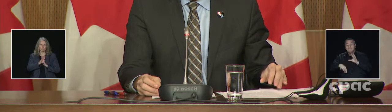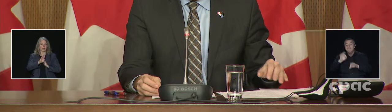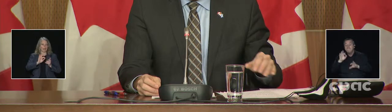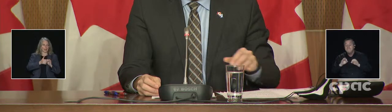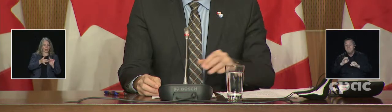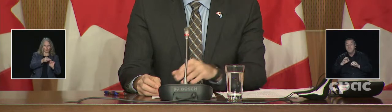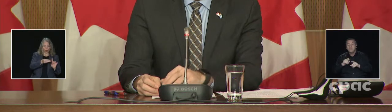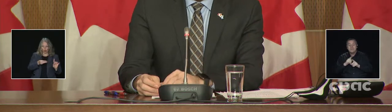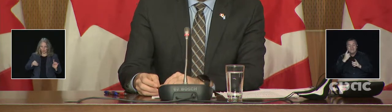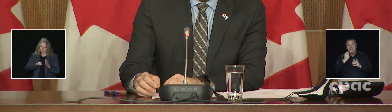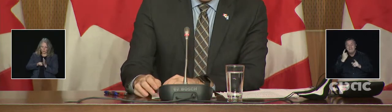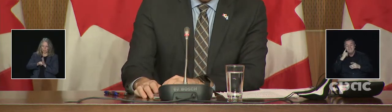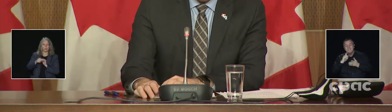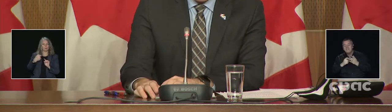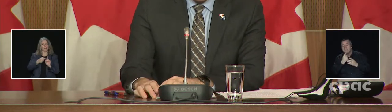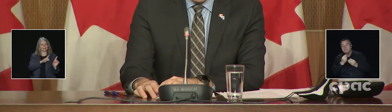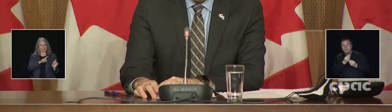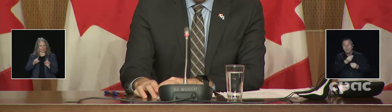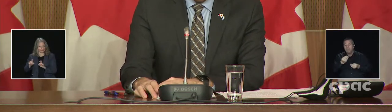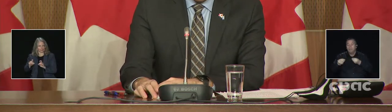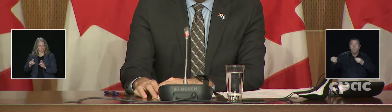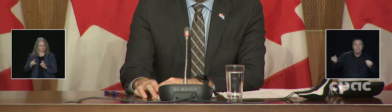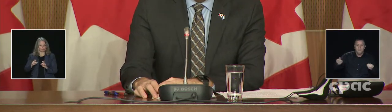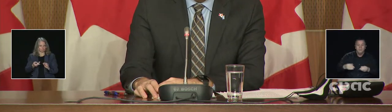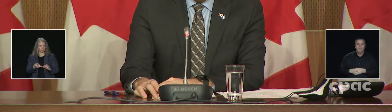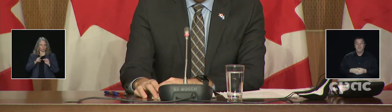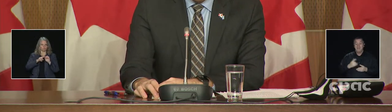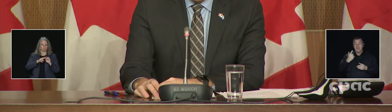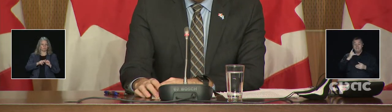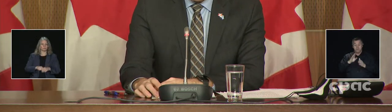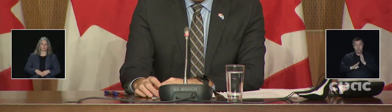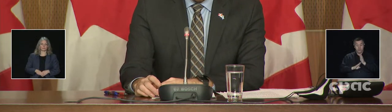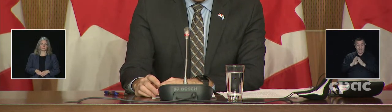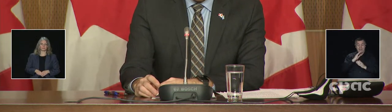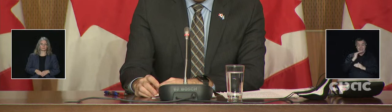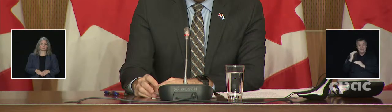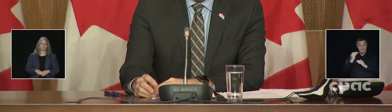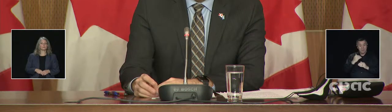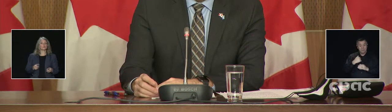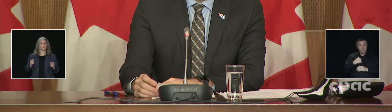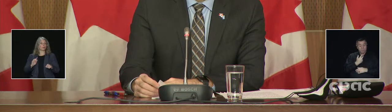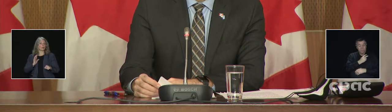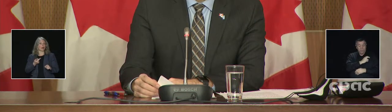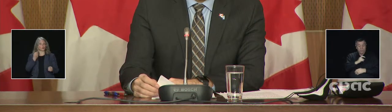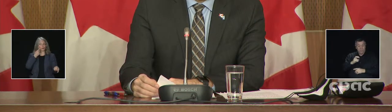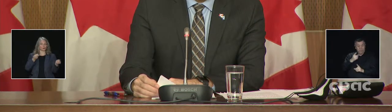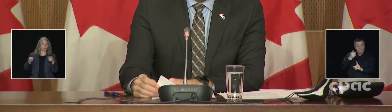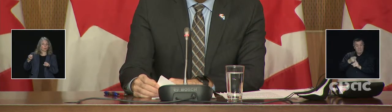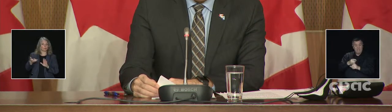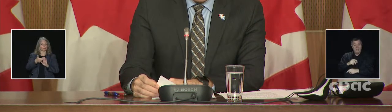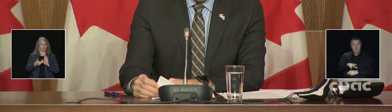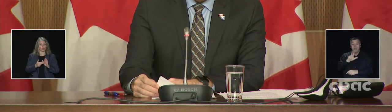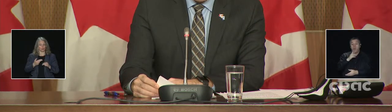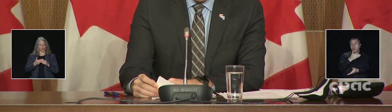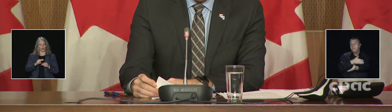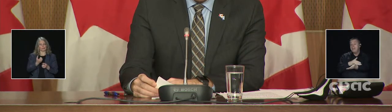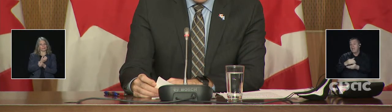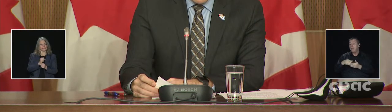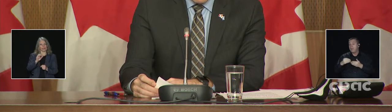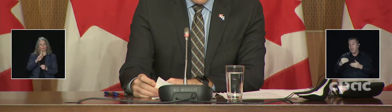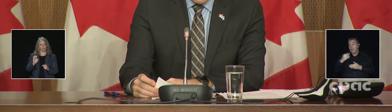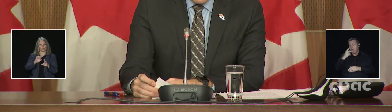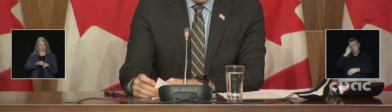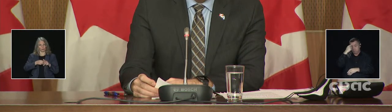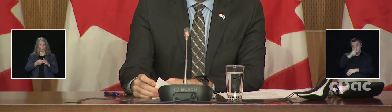de traçage. À travers l'entente pour une relance sécuritaire, nous avons directement transféré plus de 3 milliards de dollars aux provinces